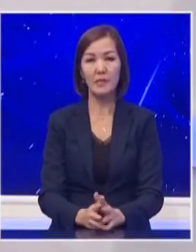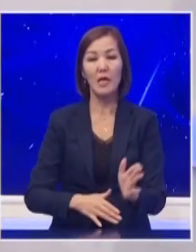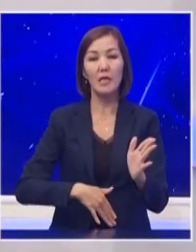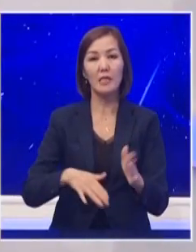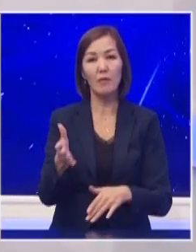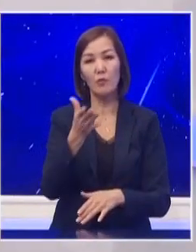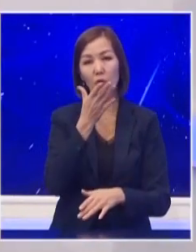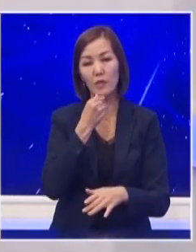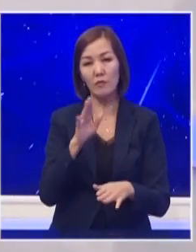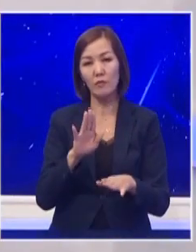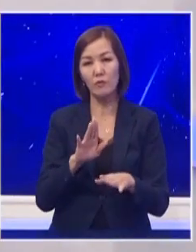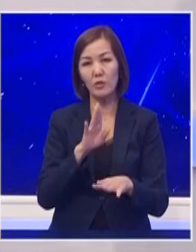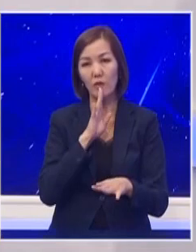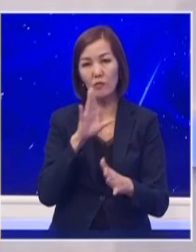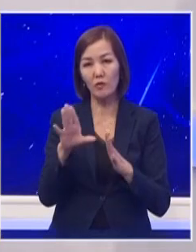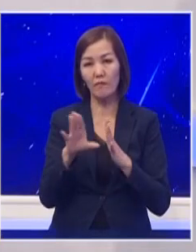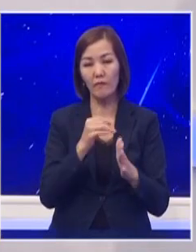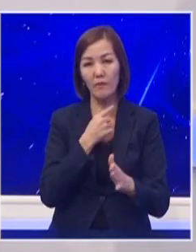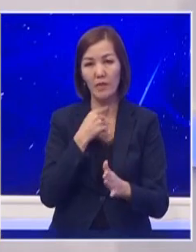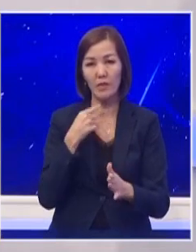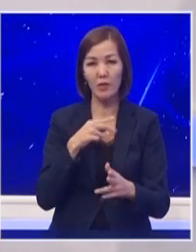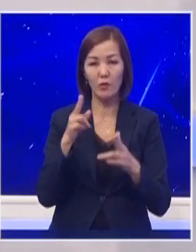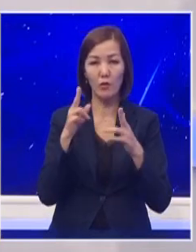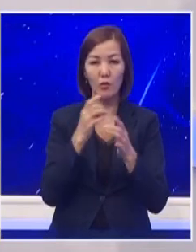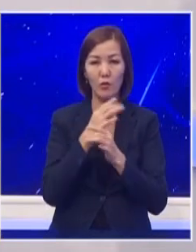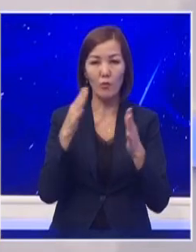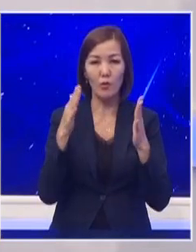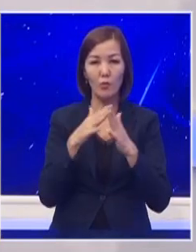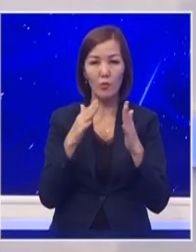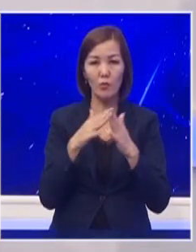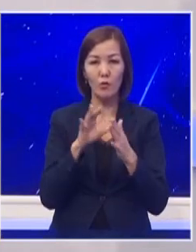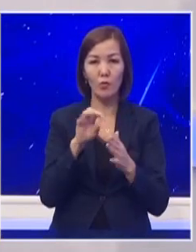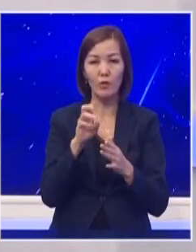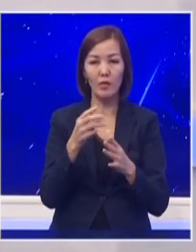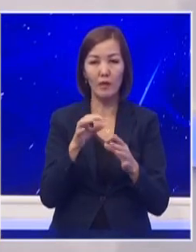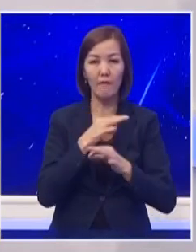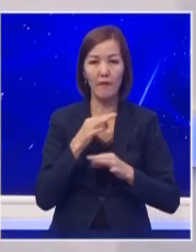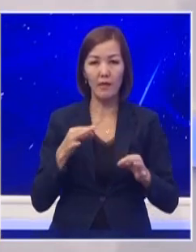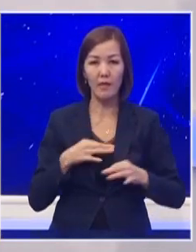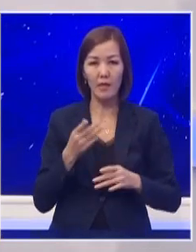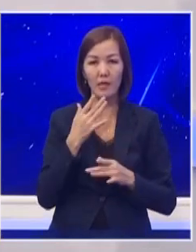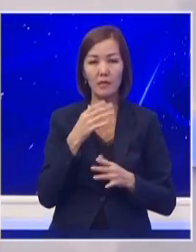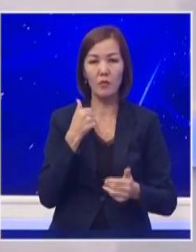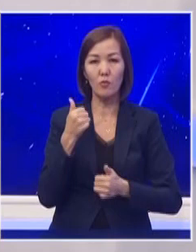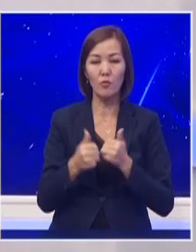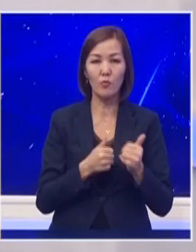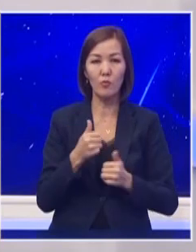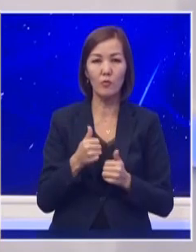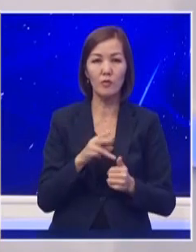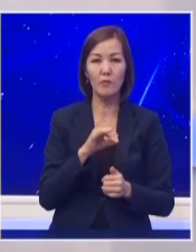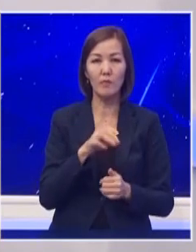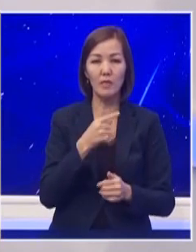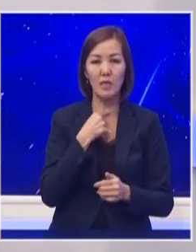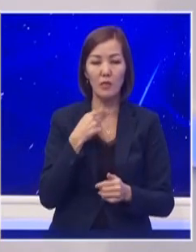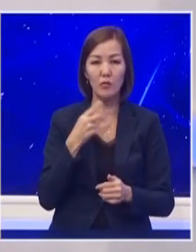самую красивую девушку выбирали в Талдыкоргане в доме культуры села отинай состоялся финальный этап национального конкурса красоты Мисс